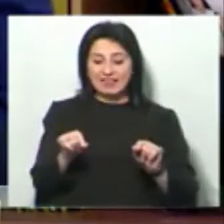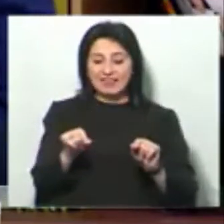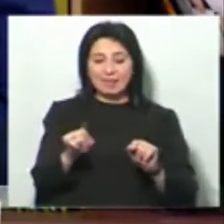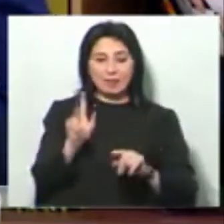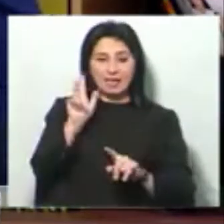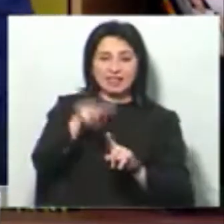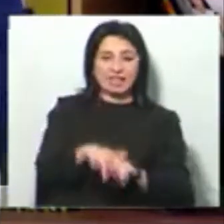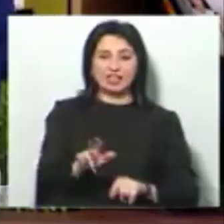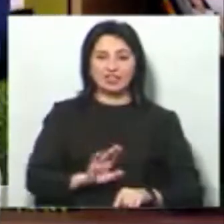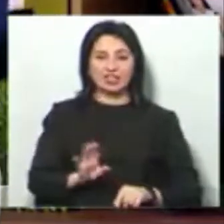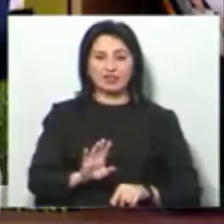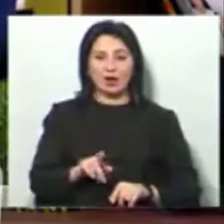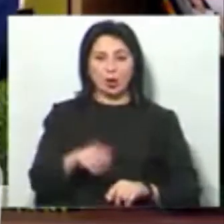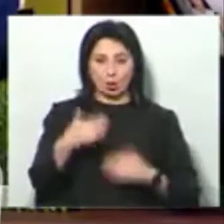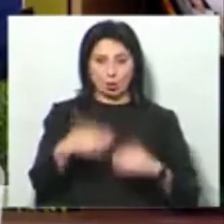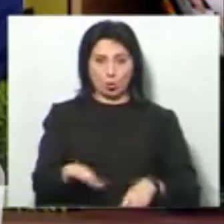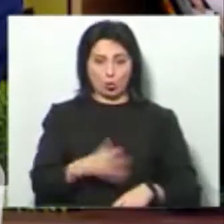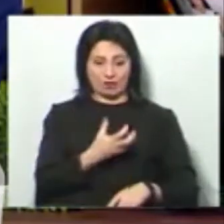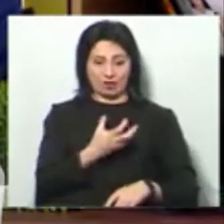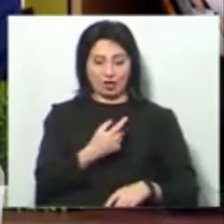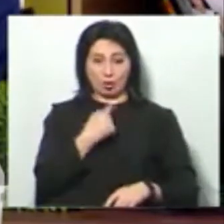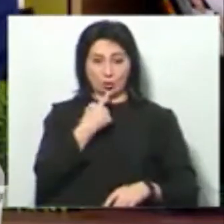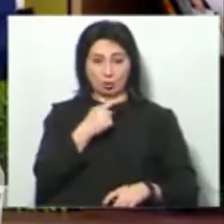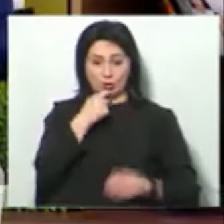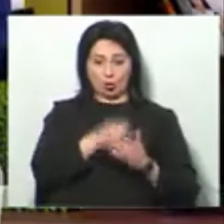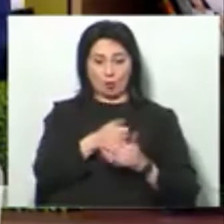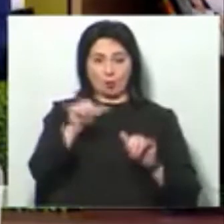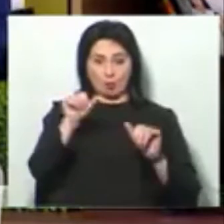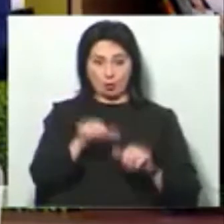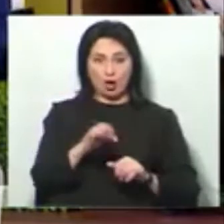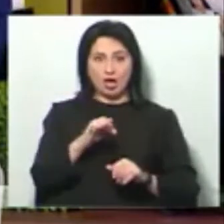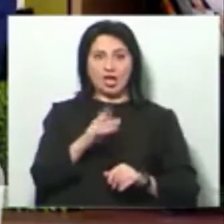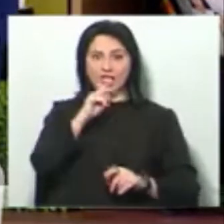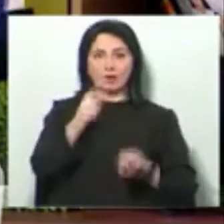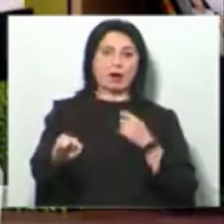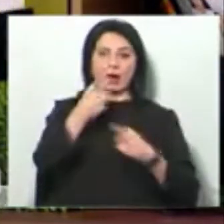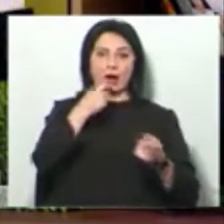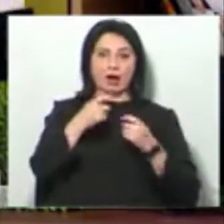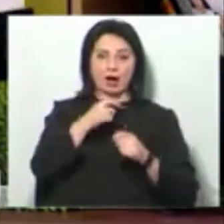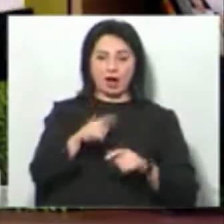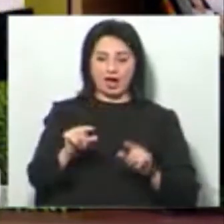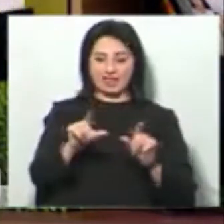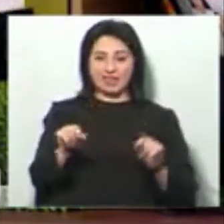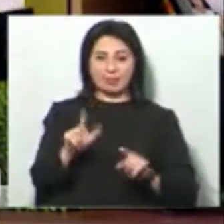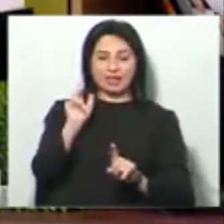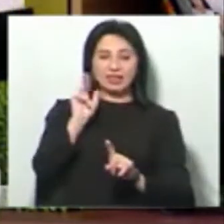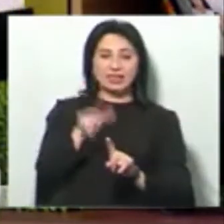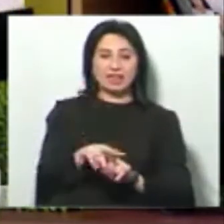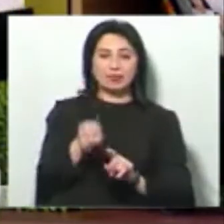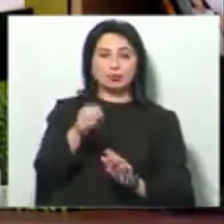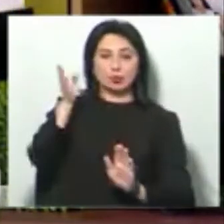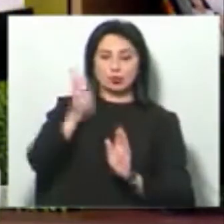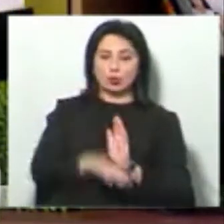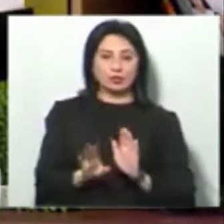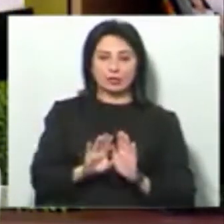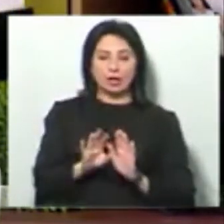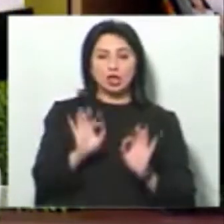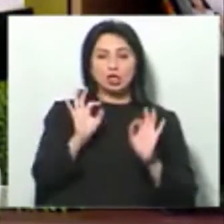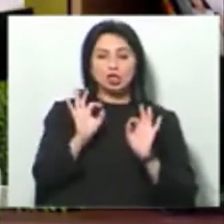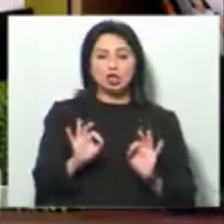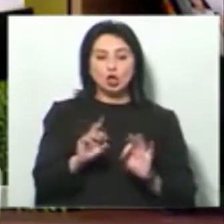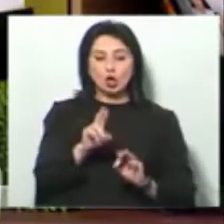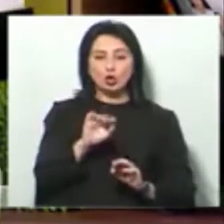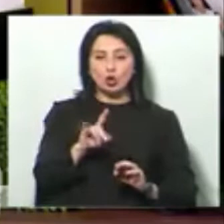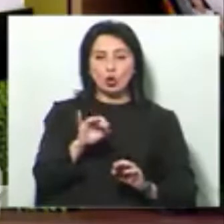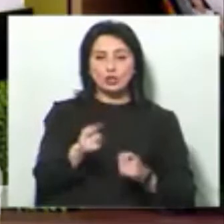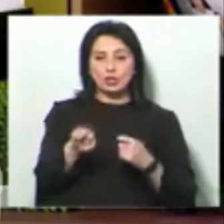Ანუ ისედაც თირკმლს რომელსაც უჭერს გულის ქრონიკული უკმარისობის დროს მედიკამენტის შედეგად არ მოხდეს ხათ იქ ხათ